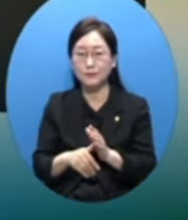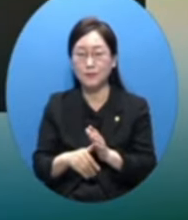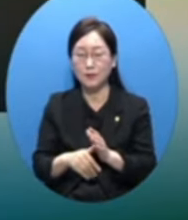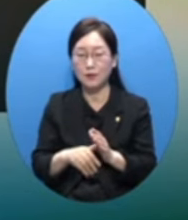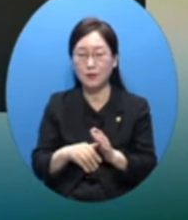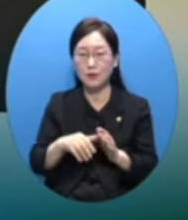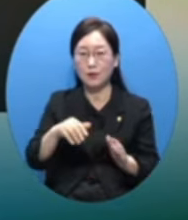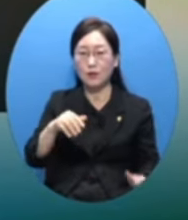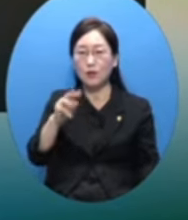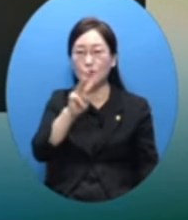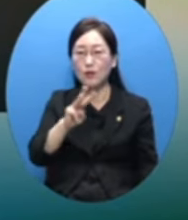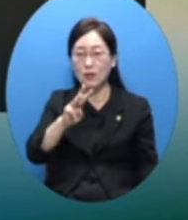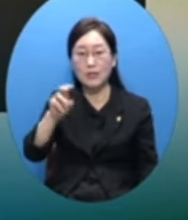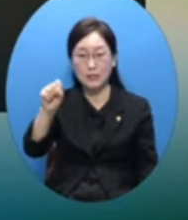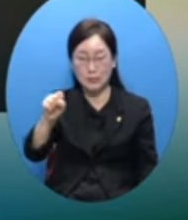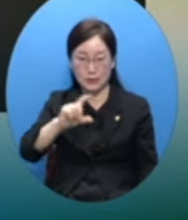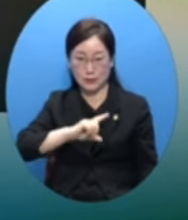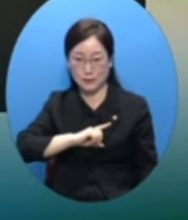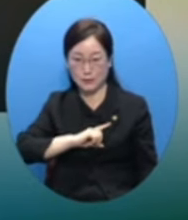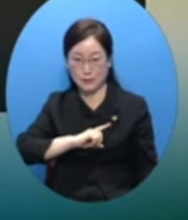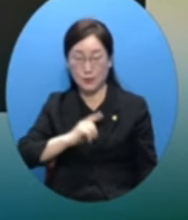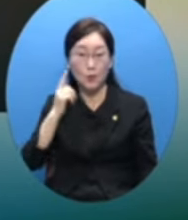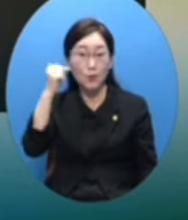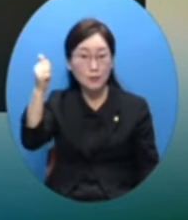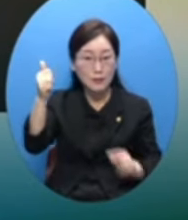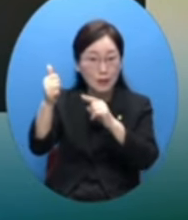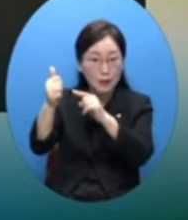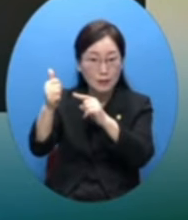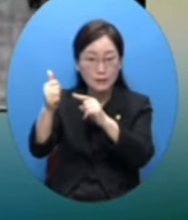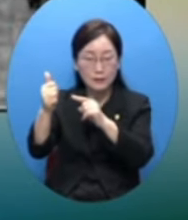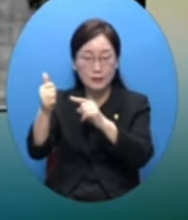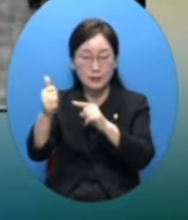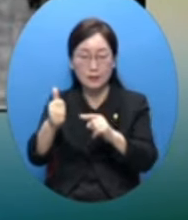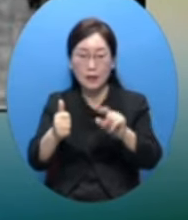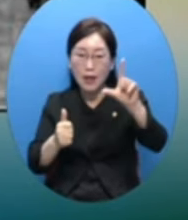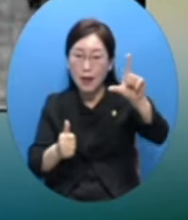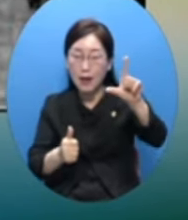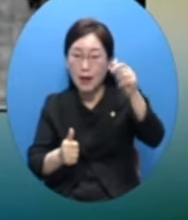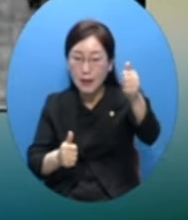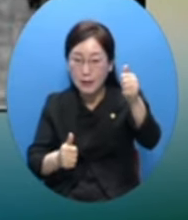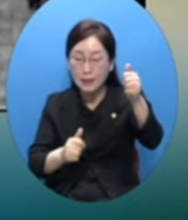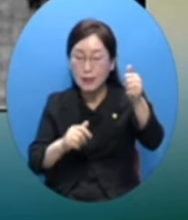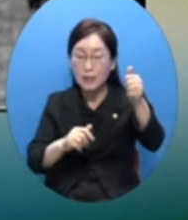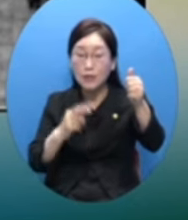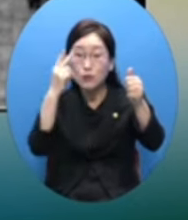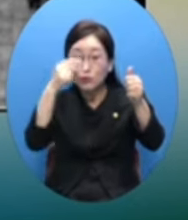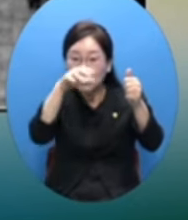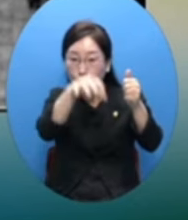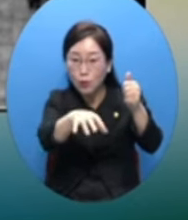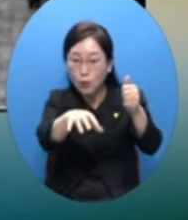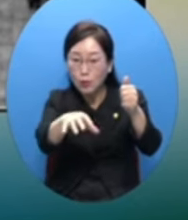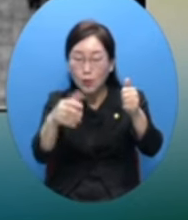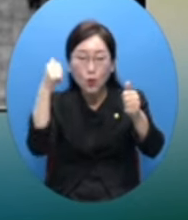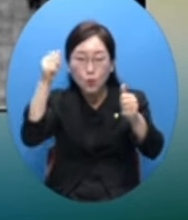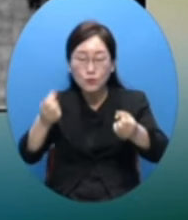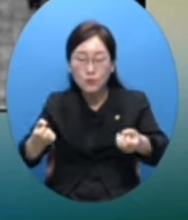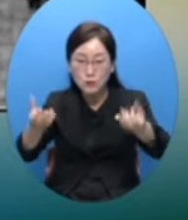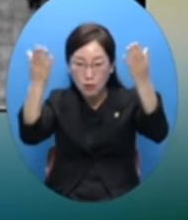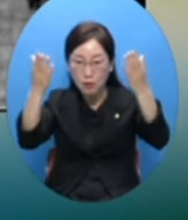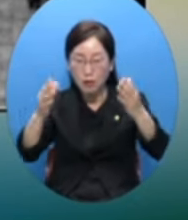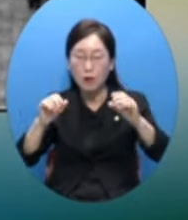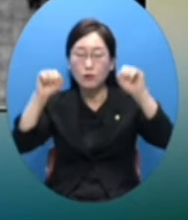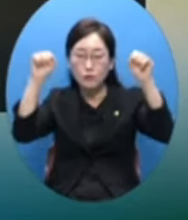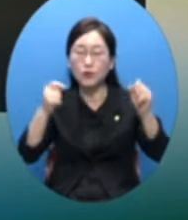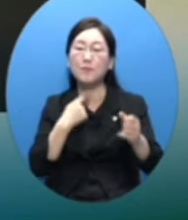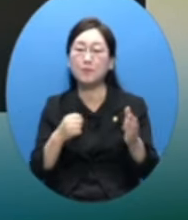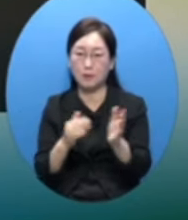윌리엄 시모 목사에 의해서 LA에서 아시사 오순절 부흥운동이 일어났습니다. 3년여 계속된